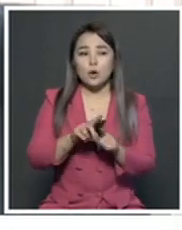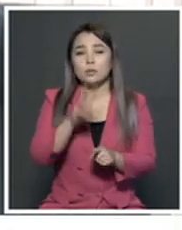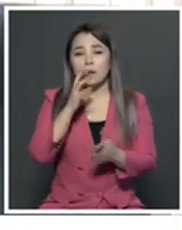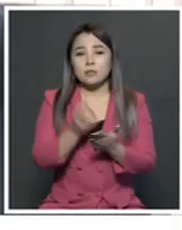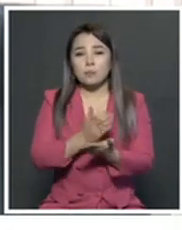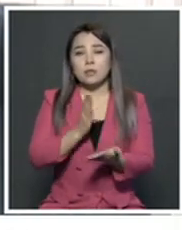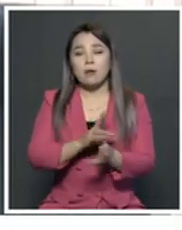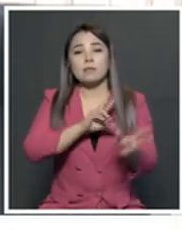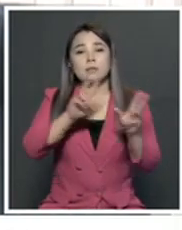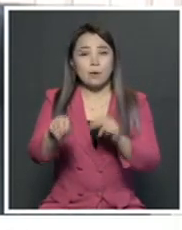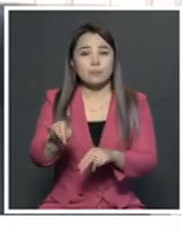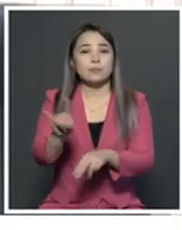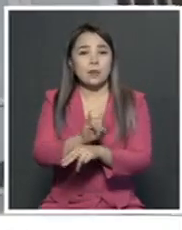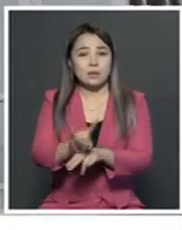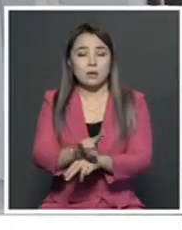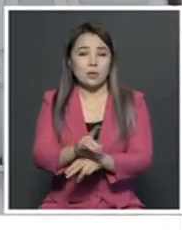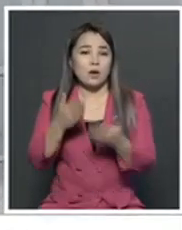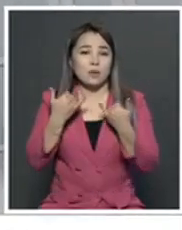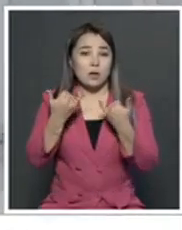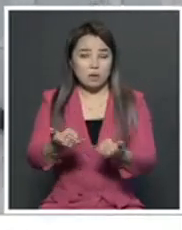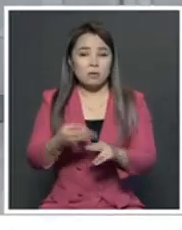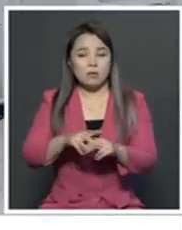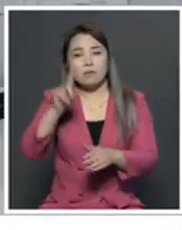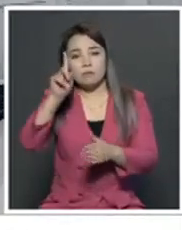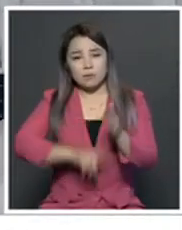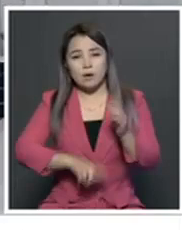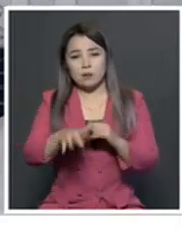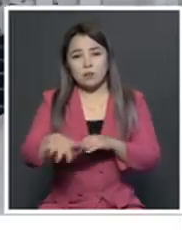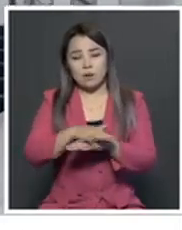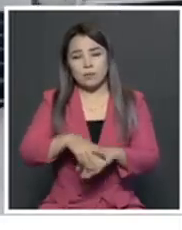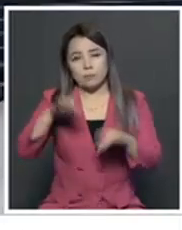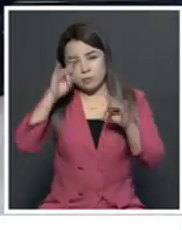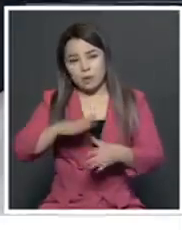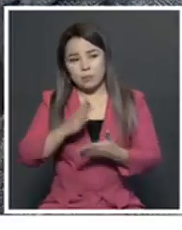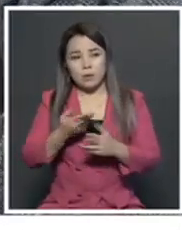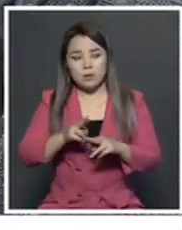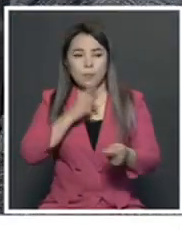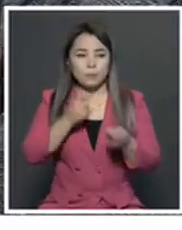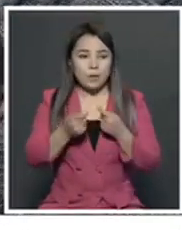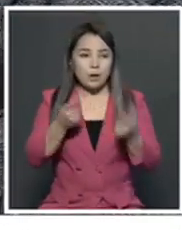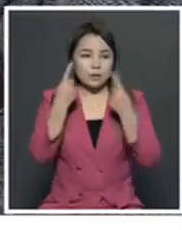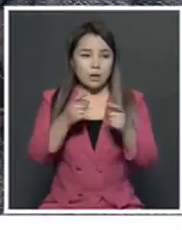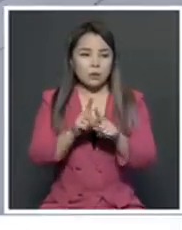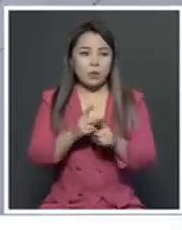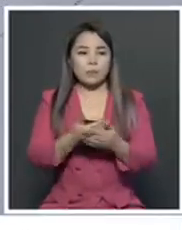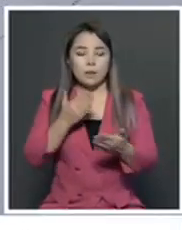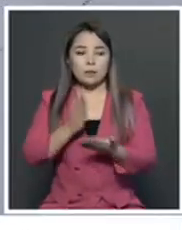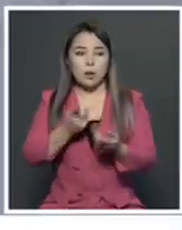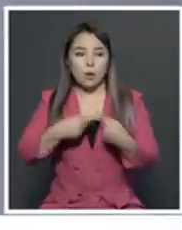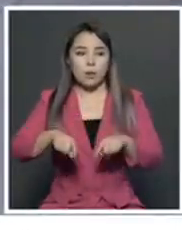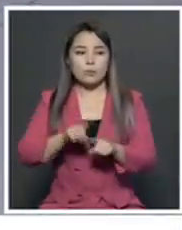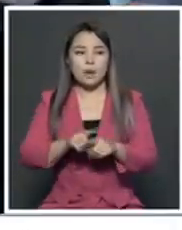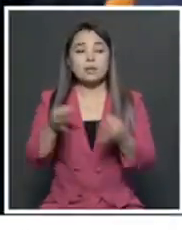бар деп оңай уәде береді. Мамандар қандай да бір ұсынысқа аса сақтықпен қарау керектігін ескертеді. Ең алдымен өкілетті